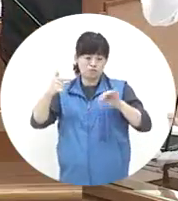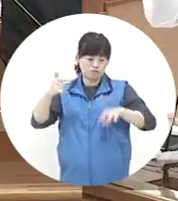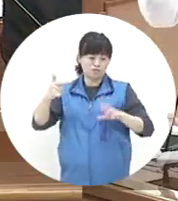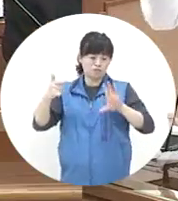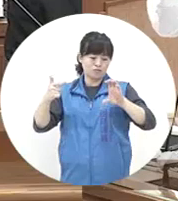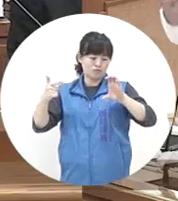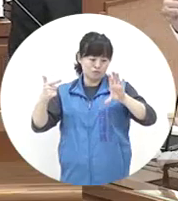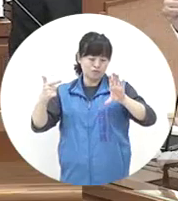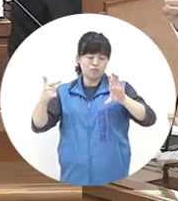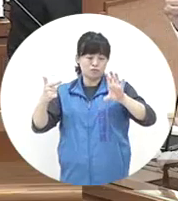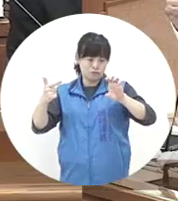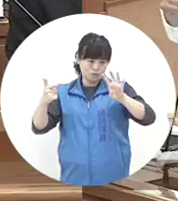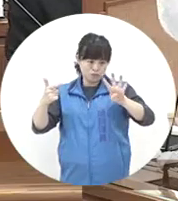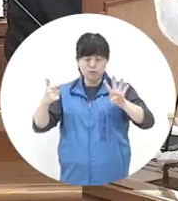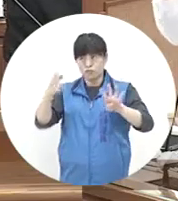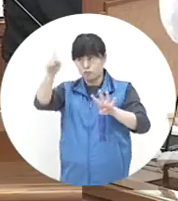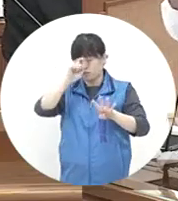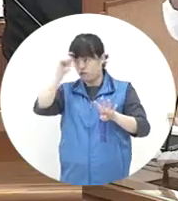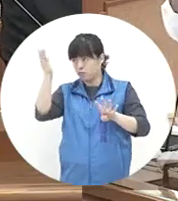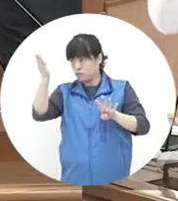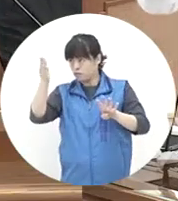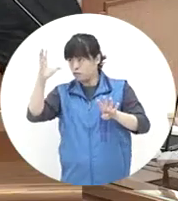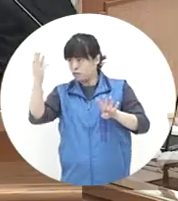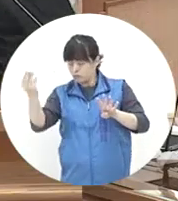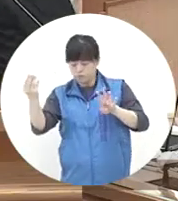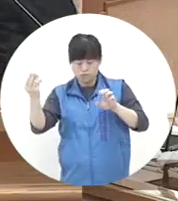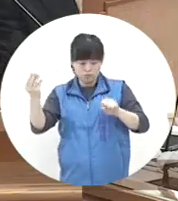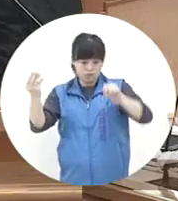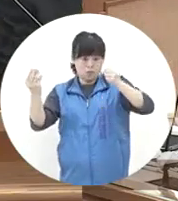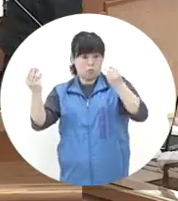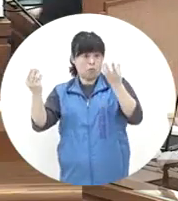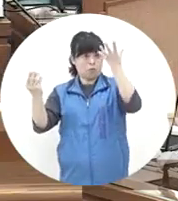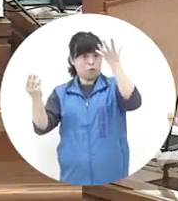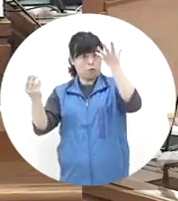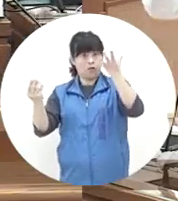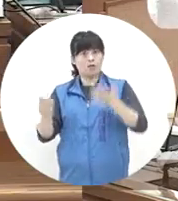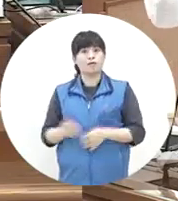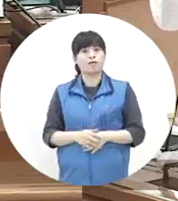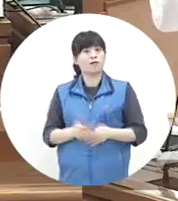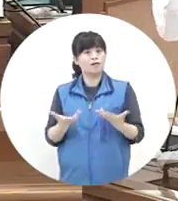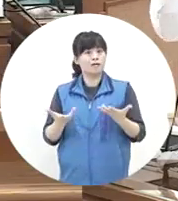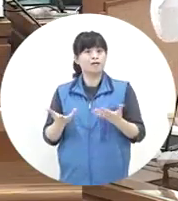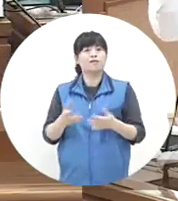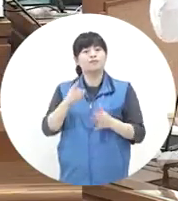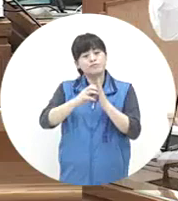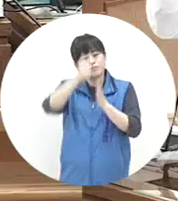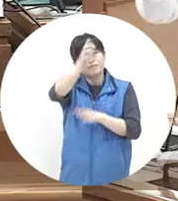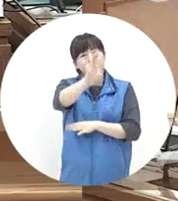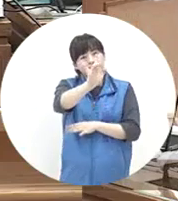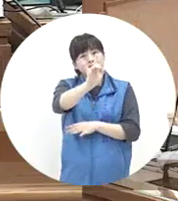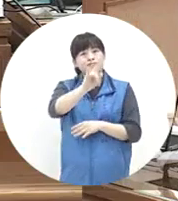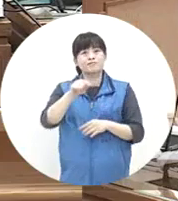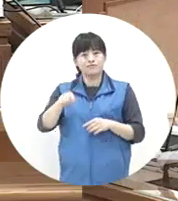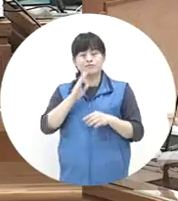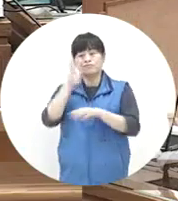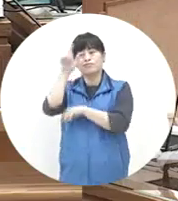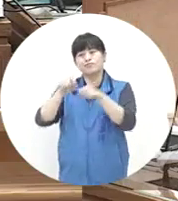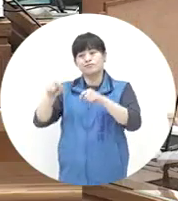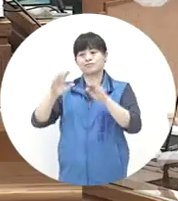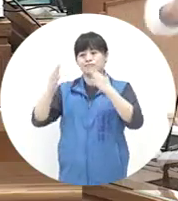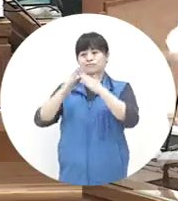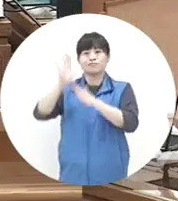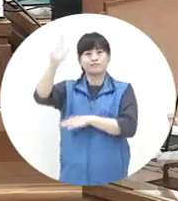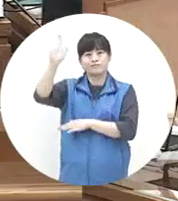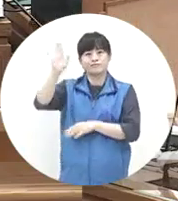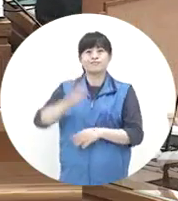是要从中央开始砍，然后来增加地方。哎，等一下，局长，这直接政策，那是国家的政策